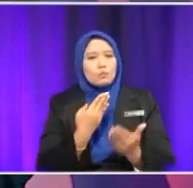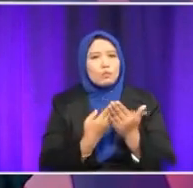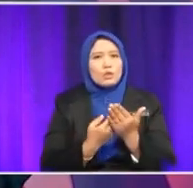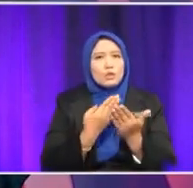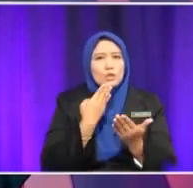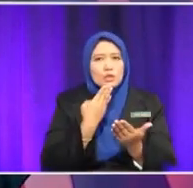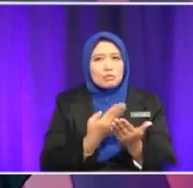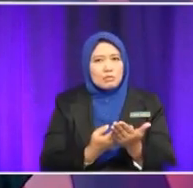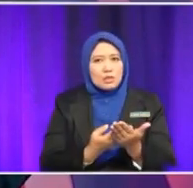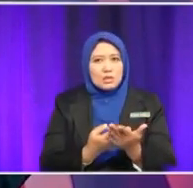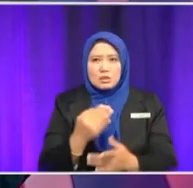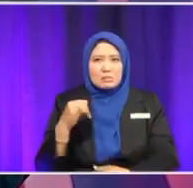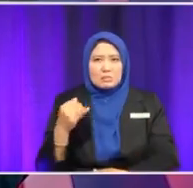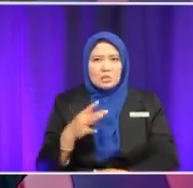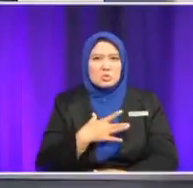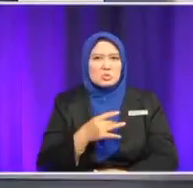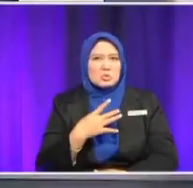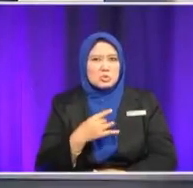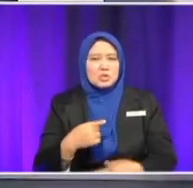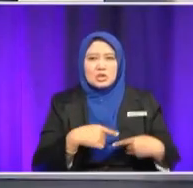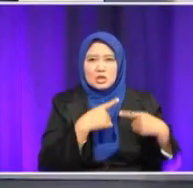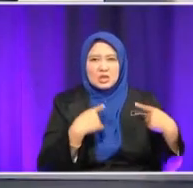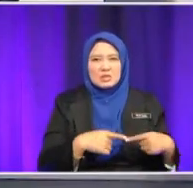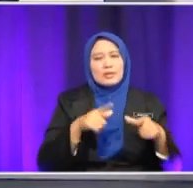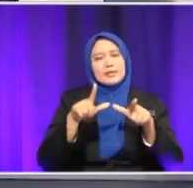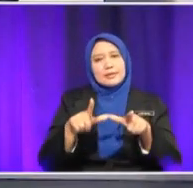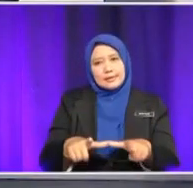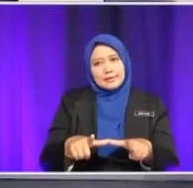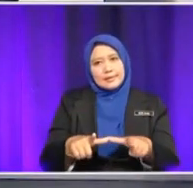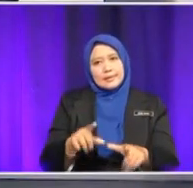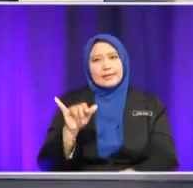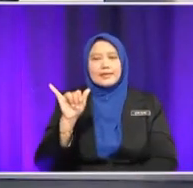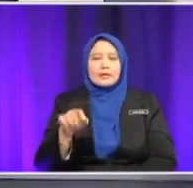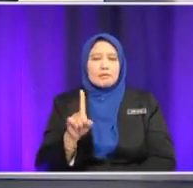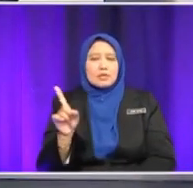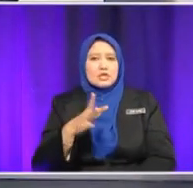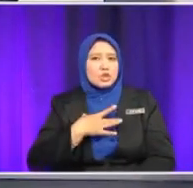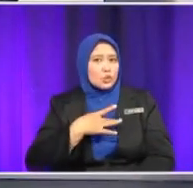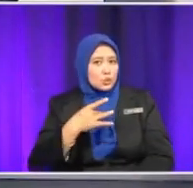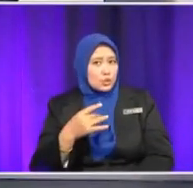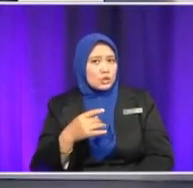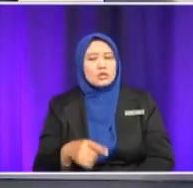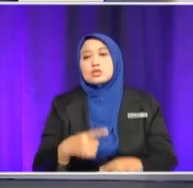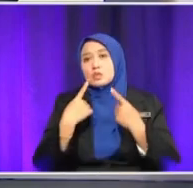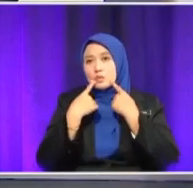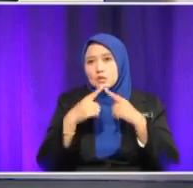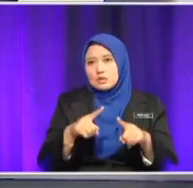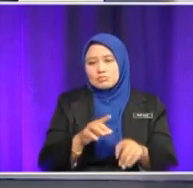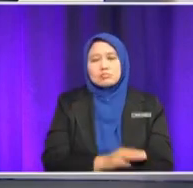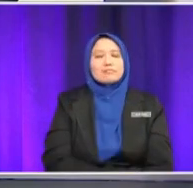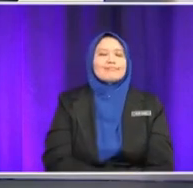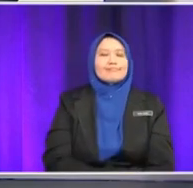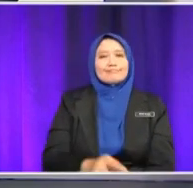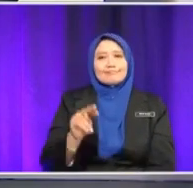eh tingkatan 4 sebenarnya terima kasih kepada cewek gua Hafiz saat sono gitu mungkin dengan pakai anda semua jadi kayak Anda suatu hari nanti